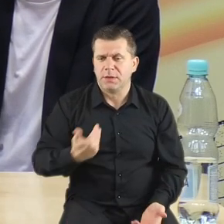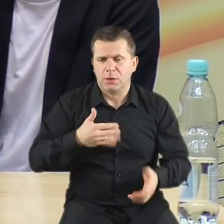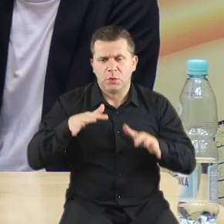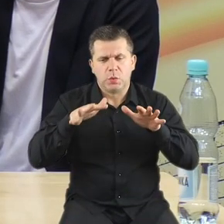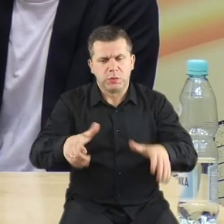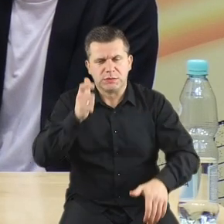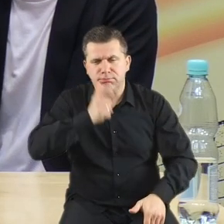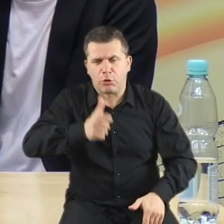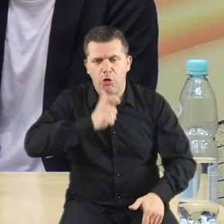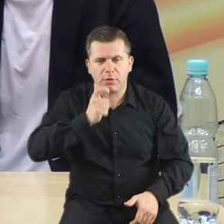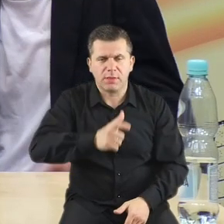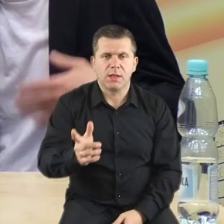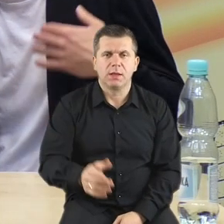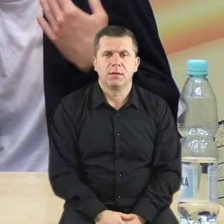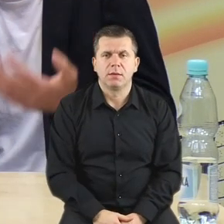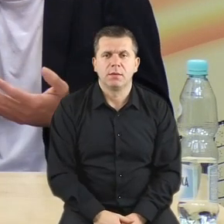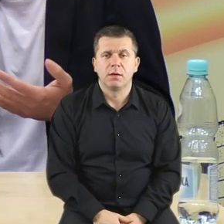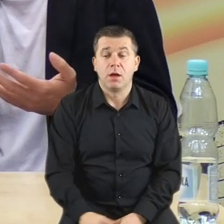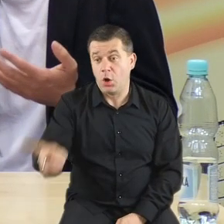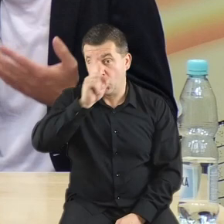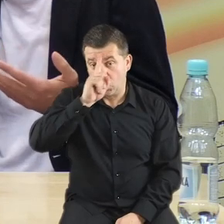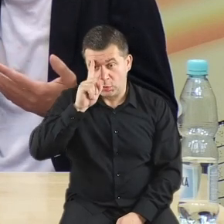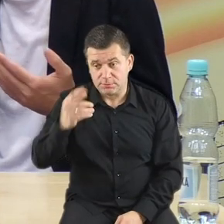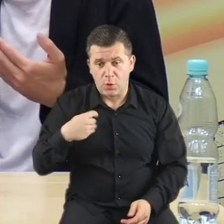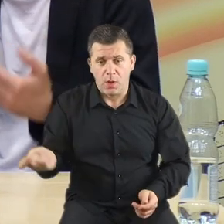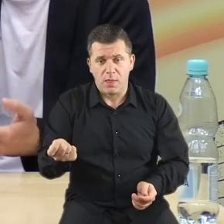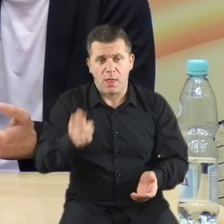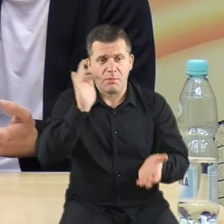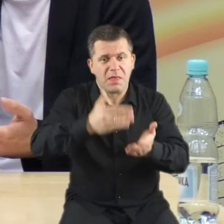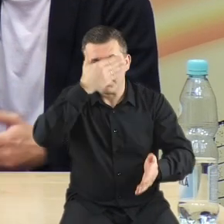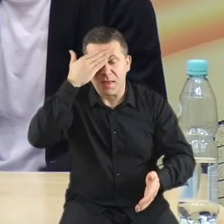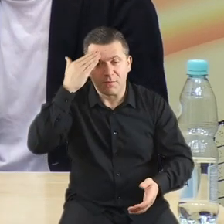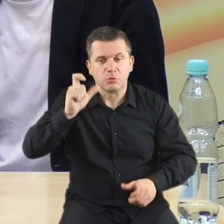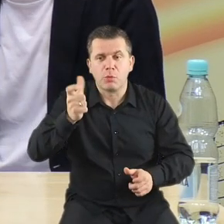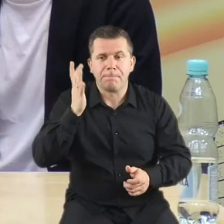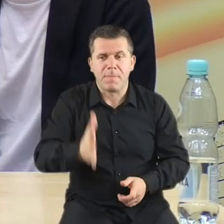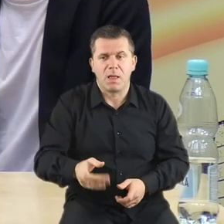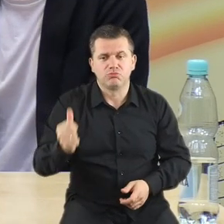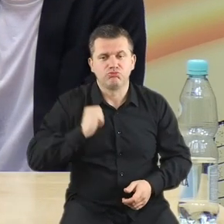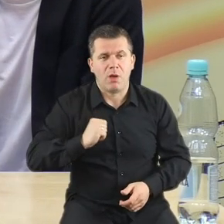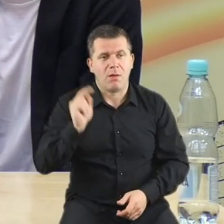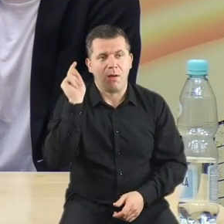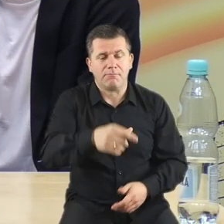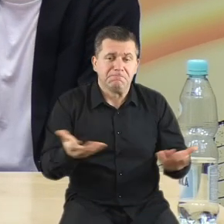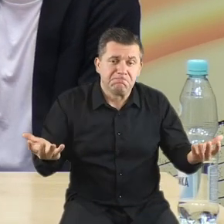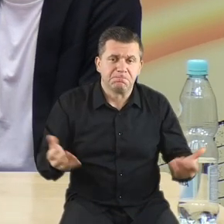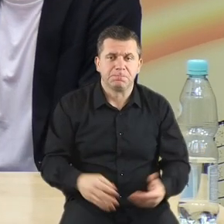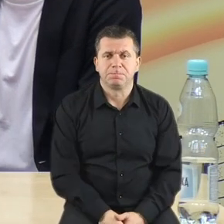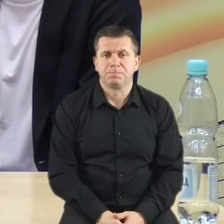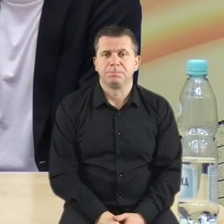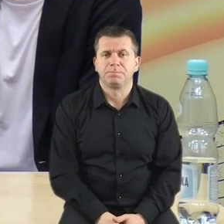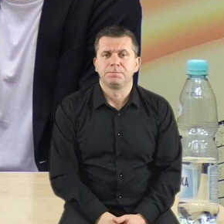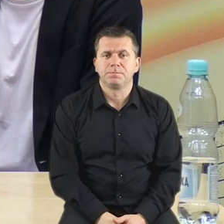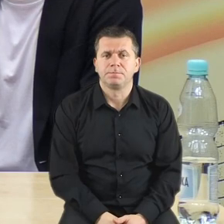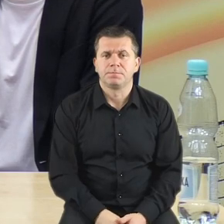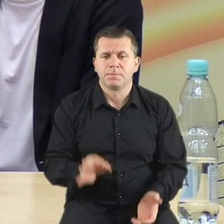prostu. Ale ci ludzie, którzy jechali tam, przecież nie wiedzieli, co ich czeka. Tak, zapewne koleżanka